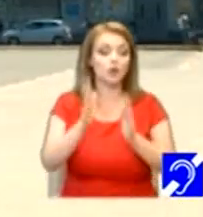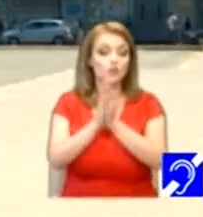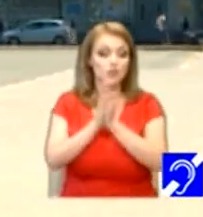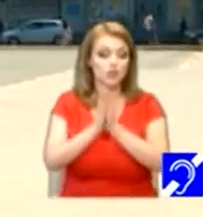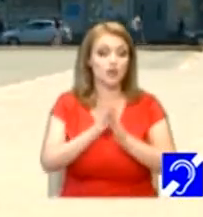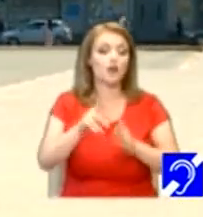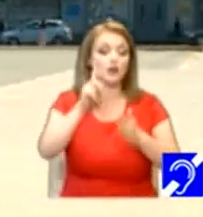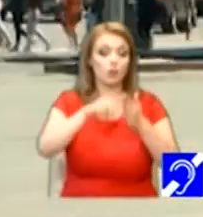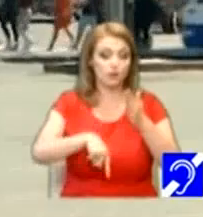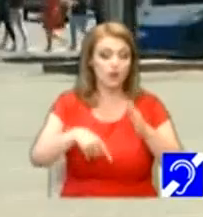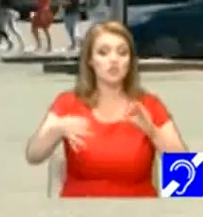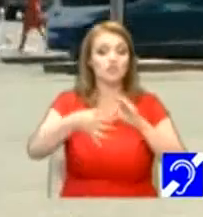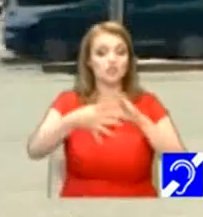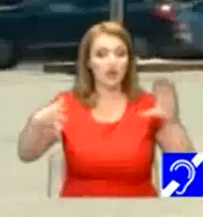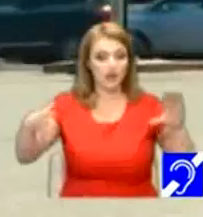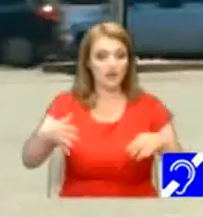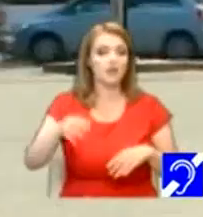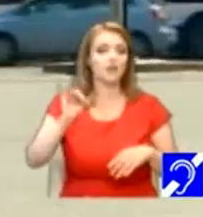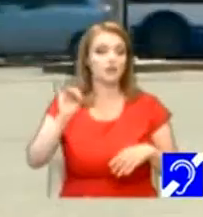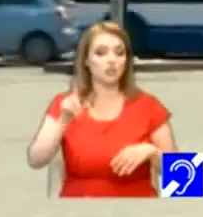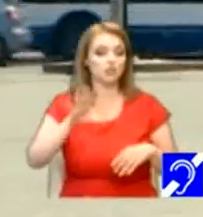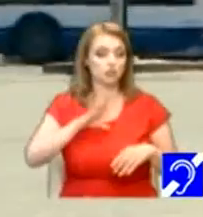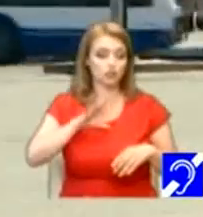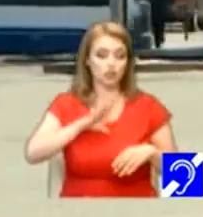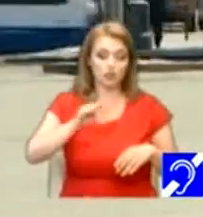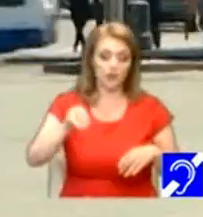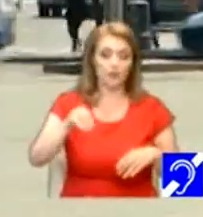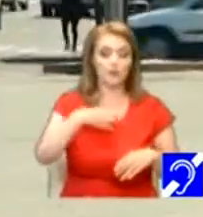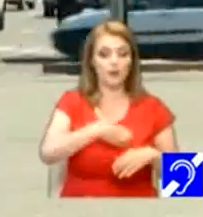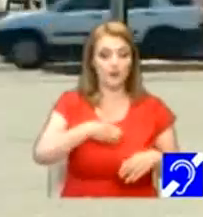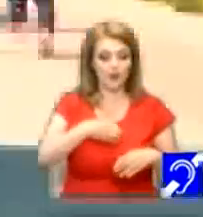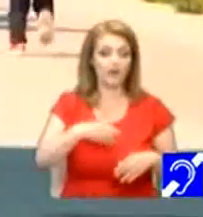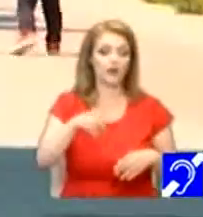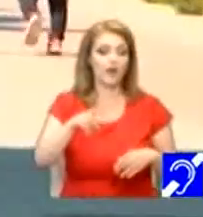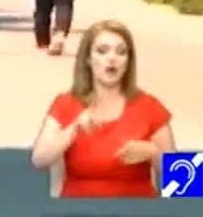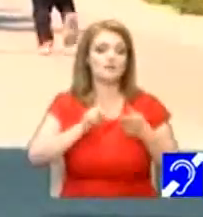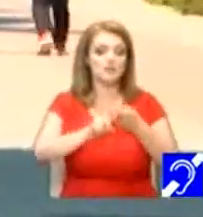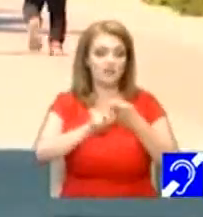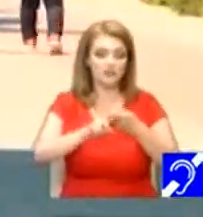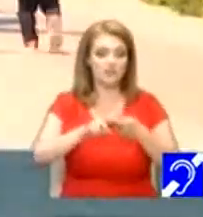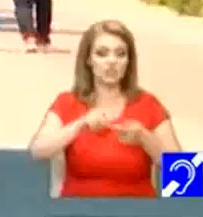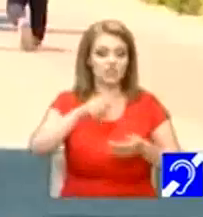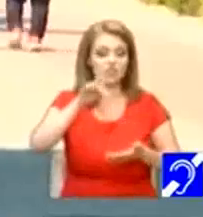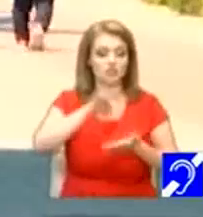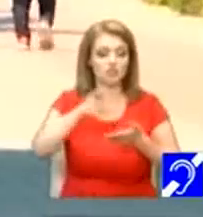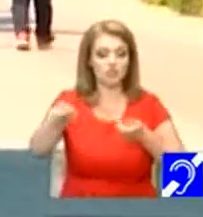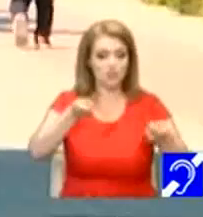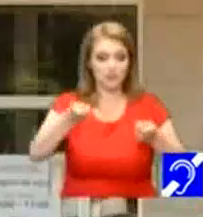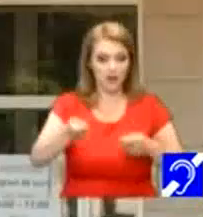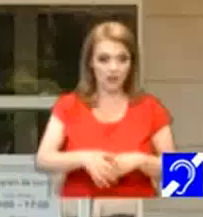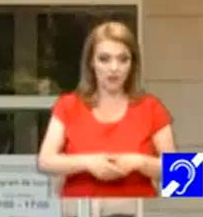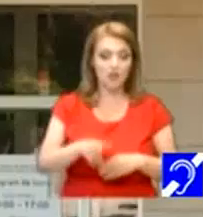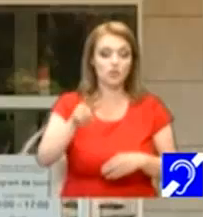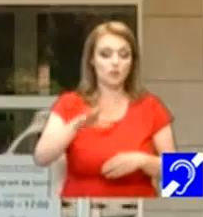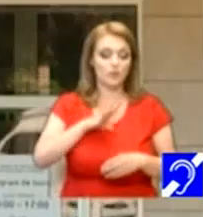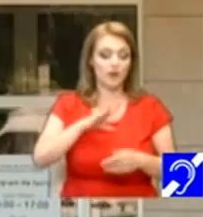cerut recunoașterea descentralizării și măsuri concrete pentru consolidarea autonomiei locale în Republica Moldova. Documentul conține